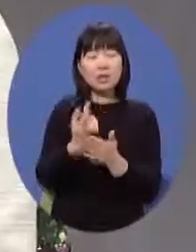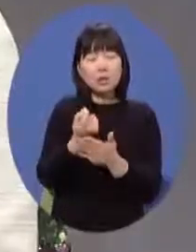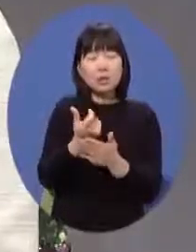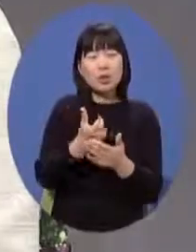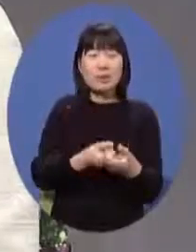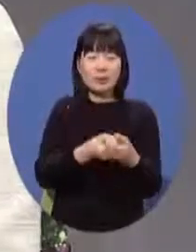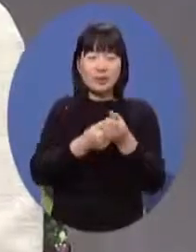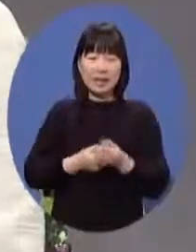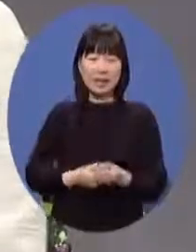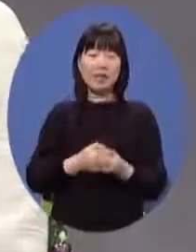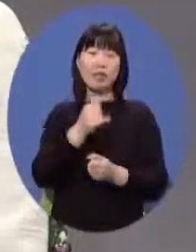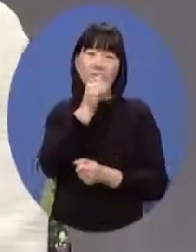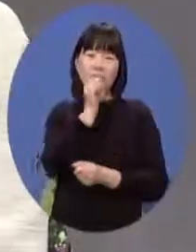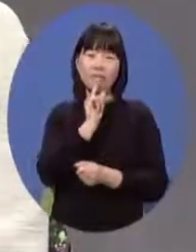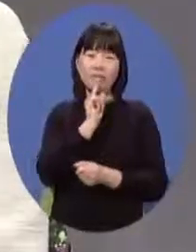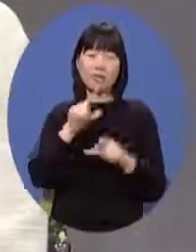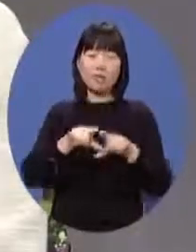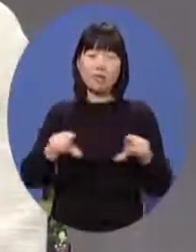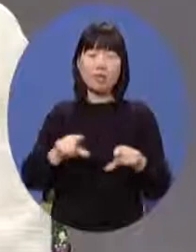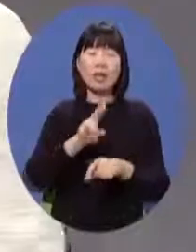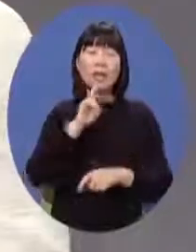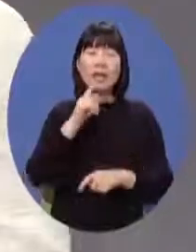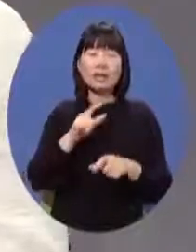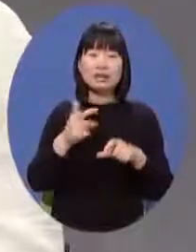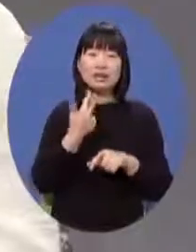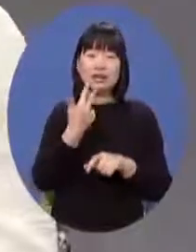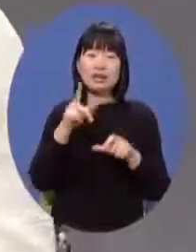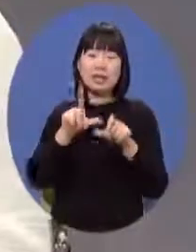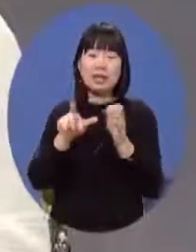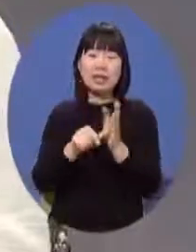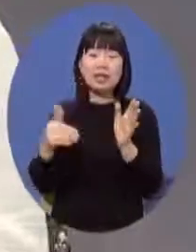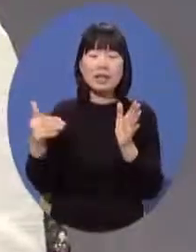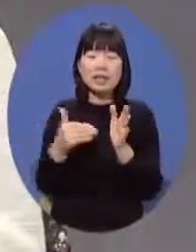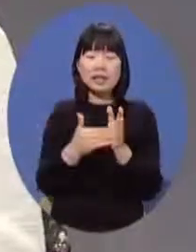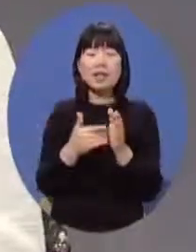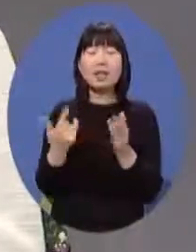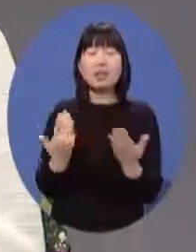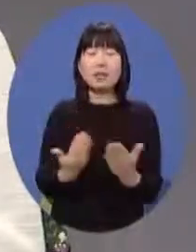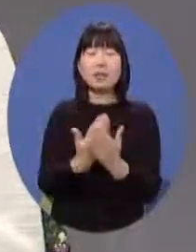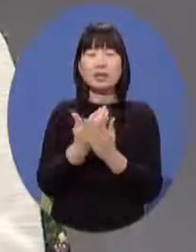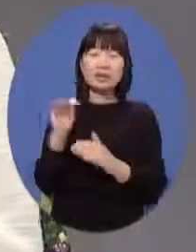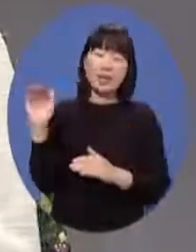보기는 하는데요. 예. 보통은 한만 7세 때까지가 그 발달 단계에 놓여 있다 이렇게 이야기되고 있습니다. 네. 알겠습니다.